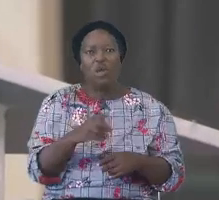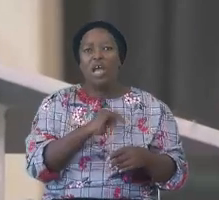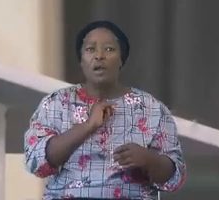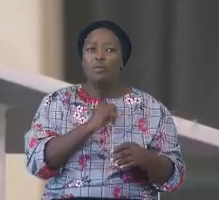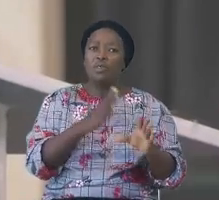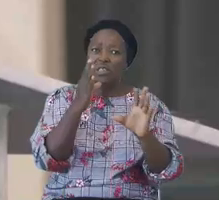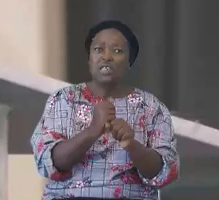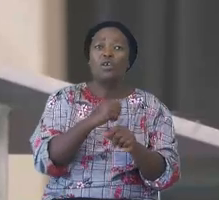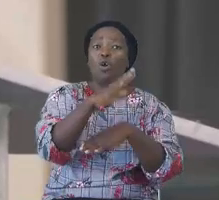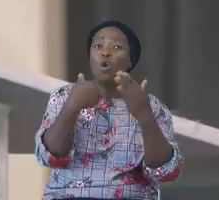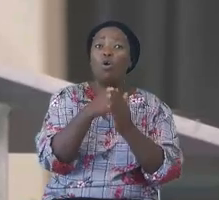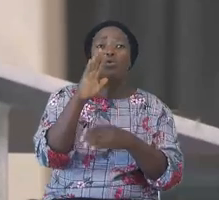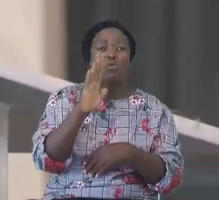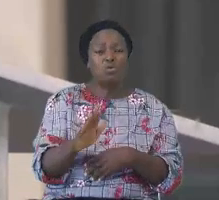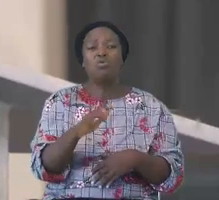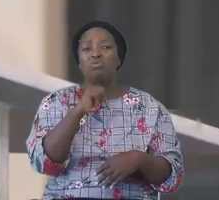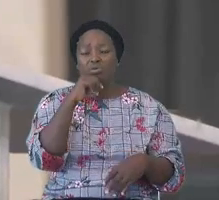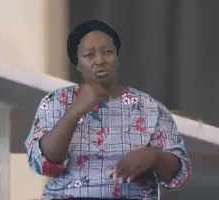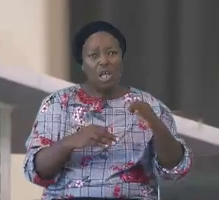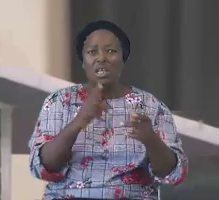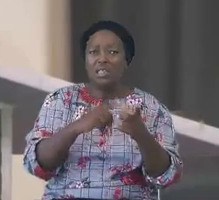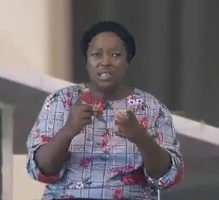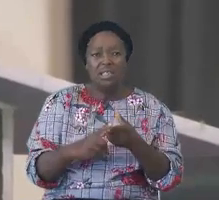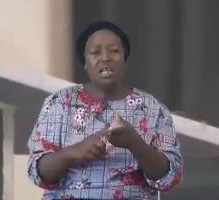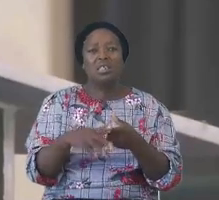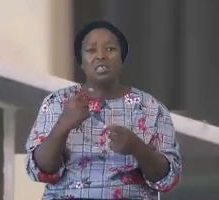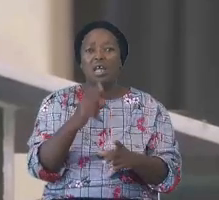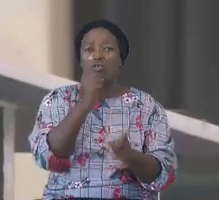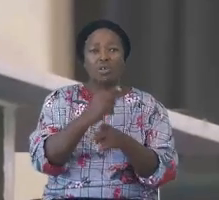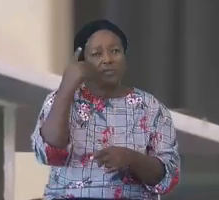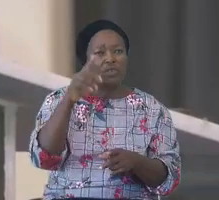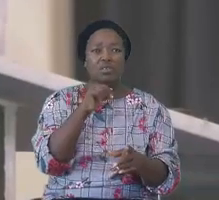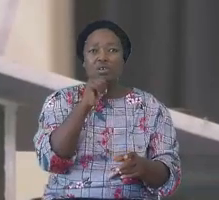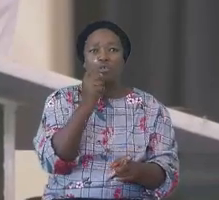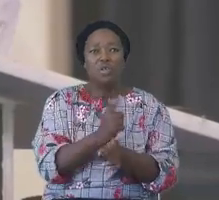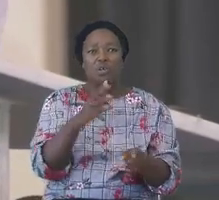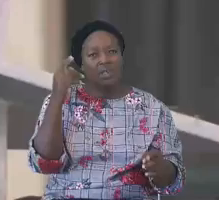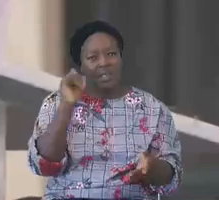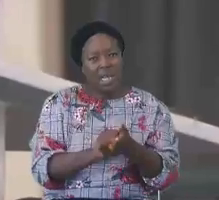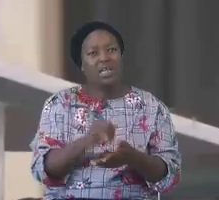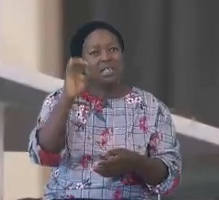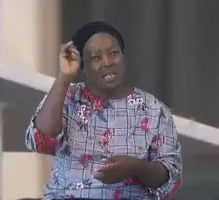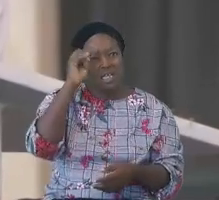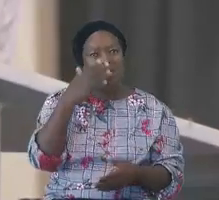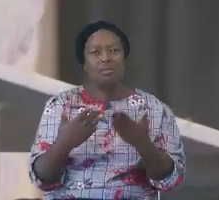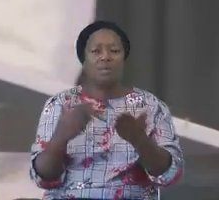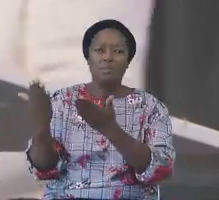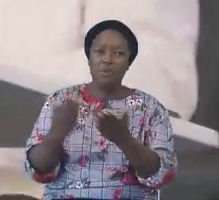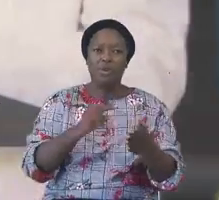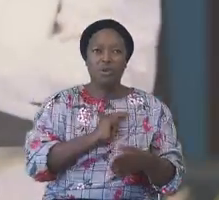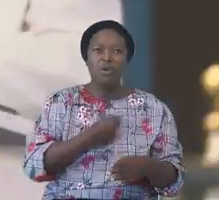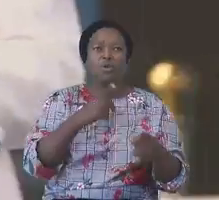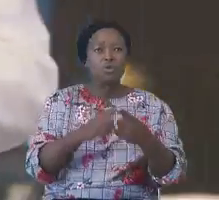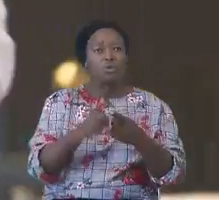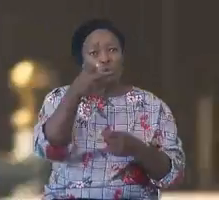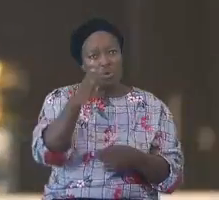côté, laisse-moi prendre tes péchés, laisse-moi prendre ta châtiment, laisse-moi prendre toutes tes injustices, lui juste